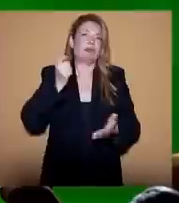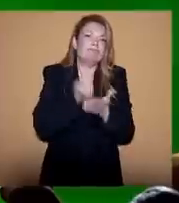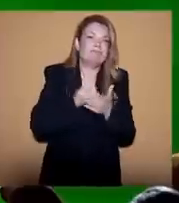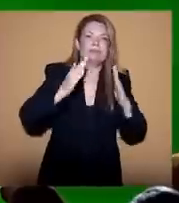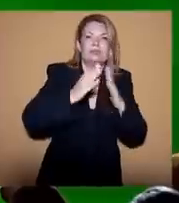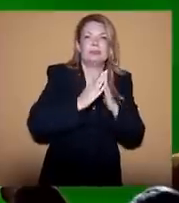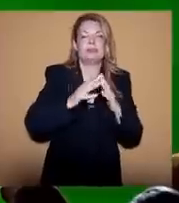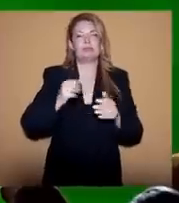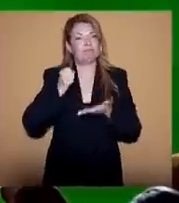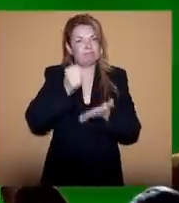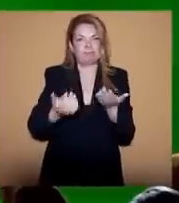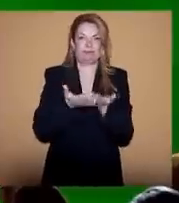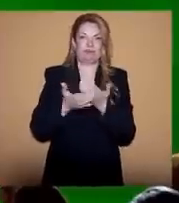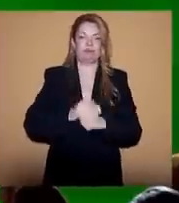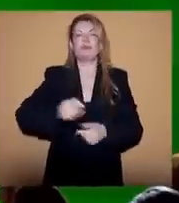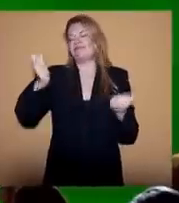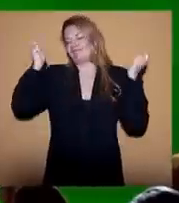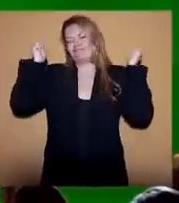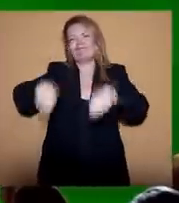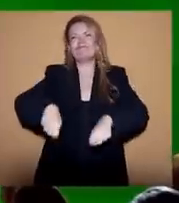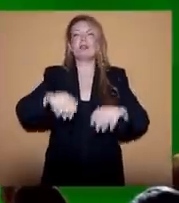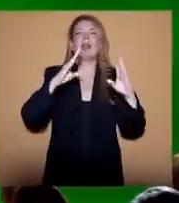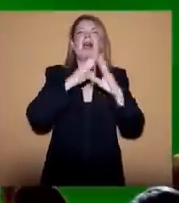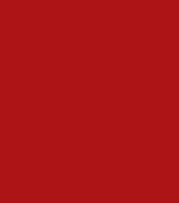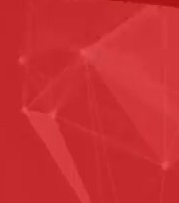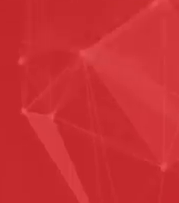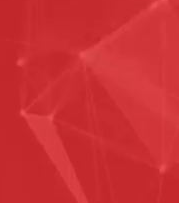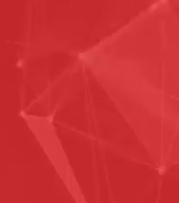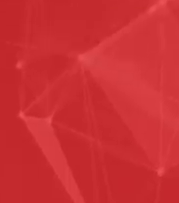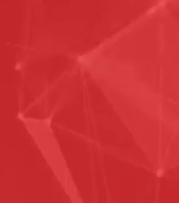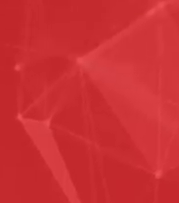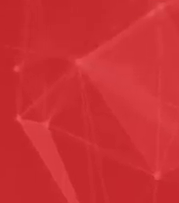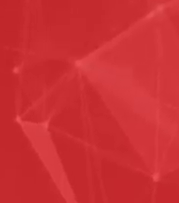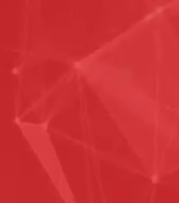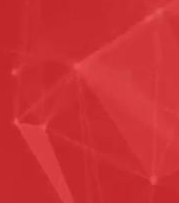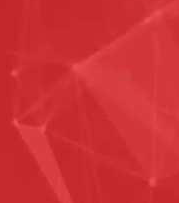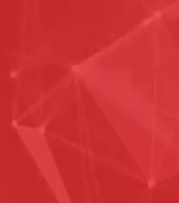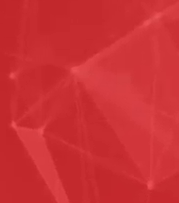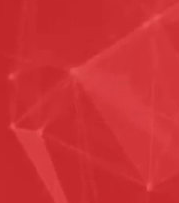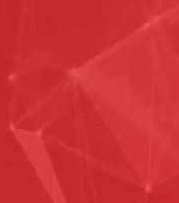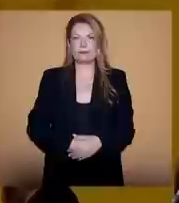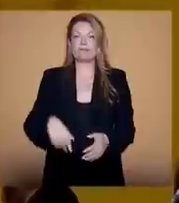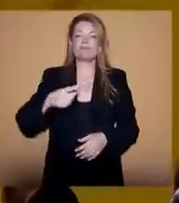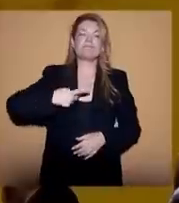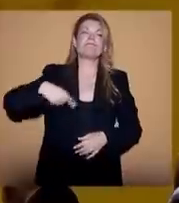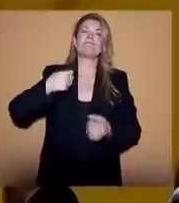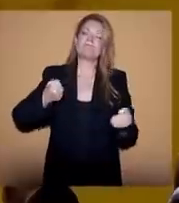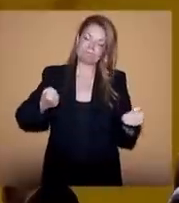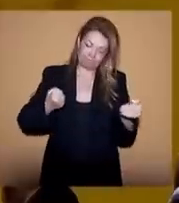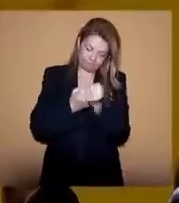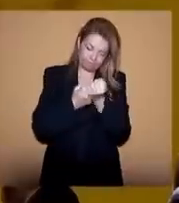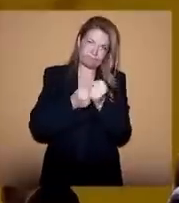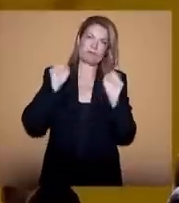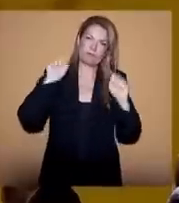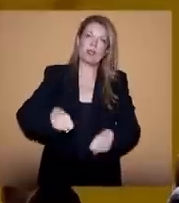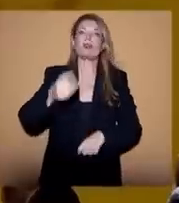στέγης. Απαγορεύουμε το Airbnb σε νομικά πρόσωπα. Άρθρο 9. Ενισχύουμε αποφασιστικά τον